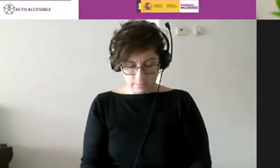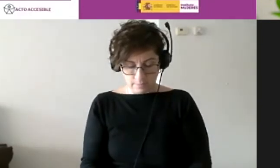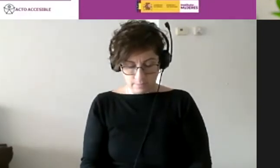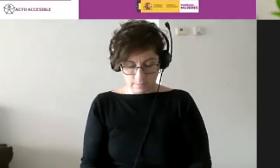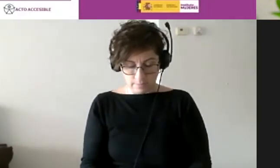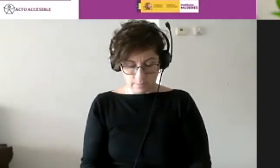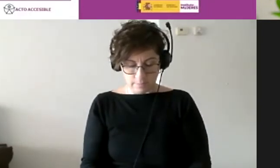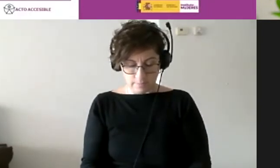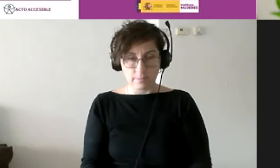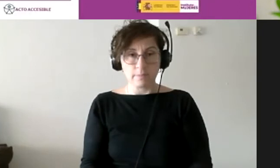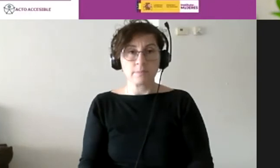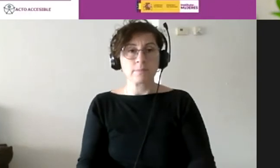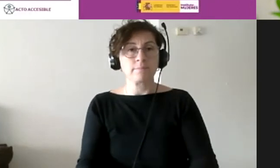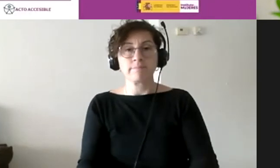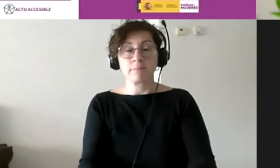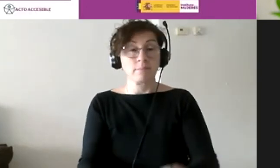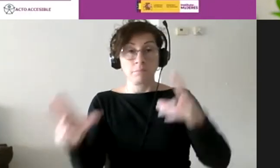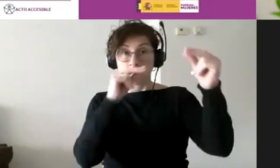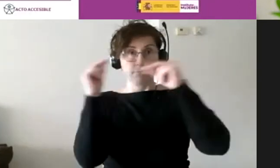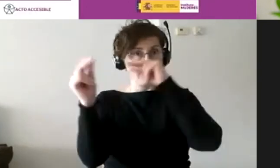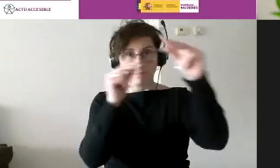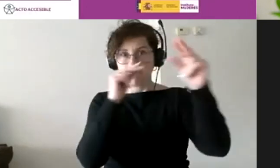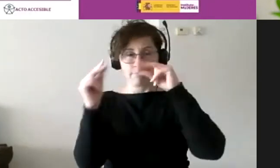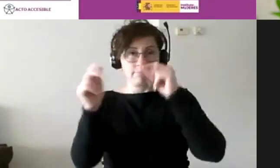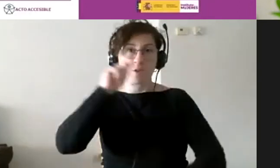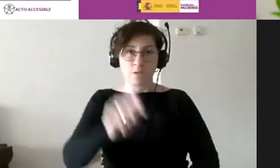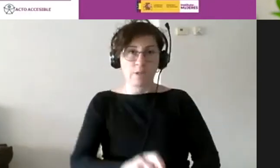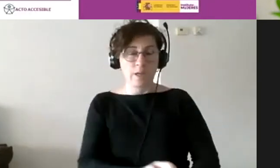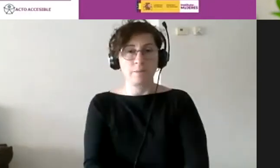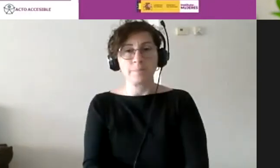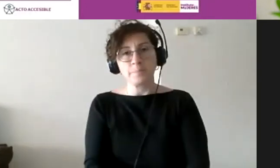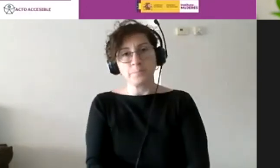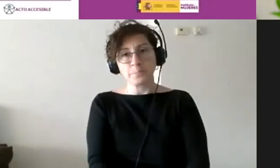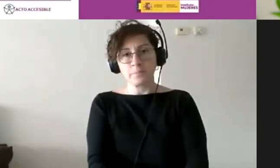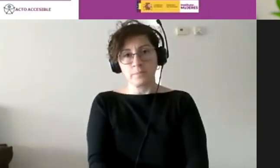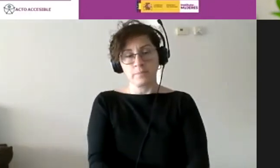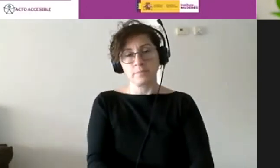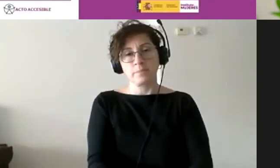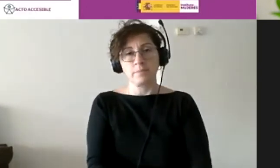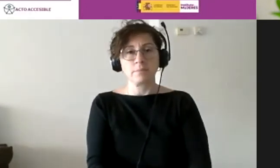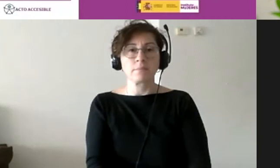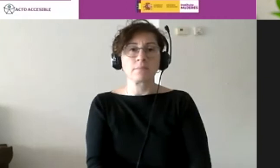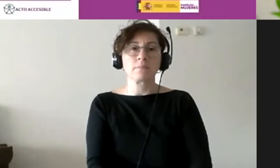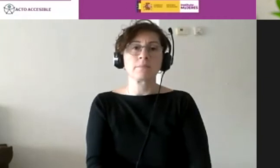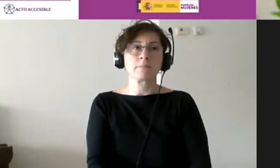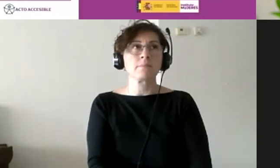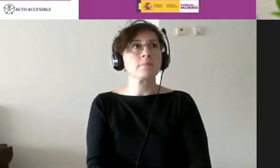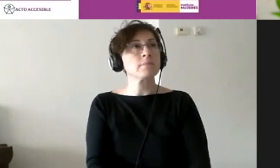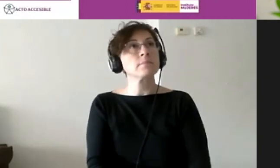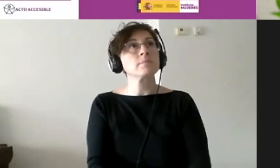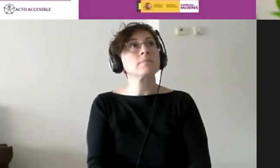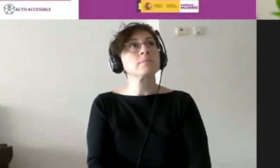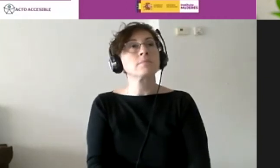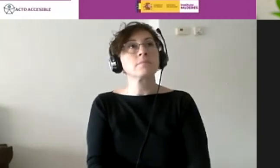день... Ангеліна, вибачте, робіть, будь ласка, паузу, бо я не можу перекладати синхронно. Ага, добре. The situation